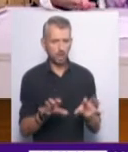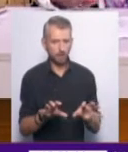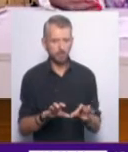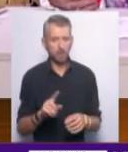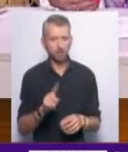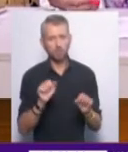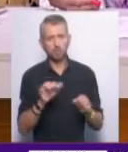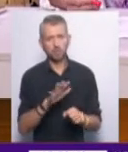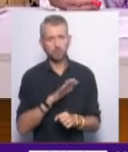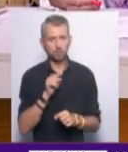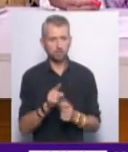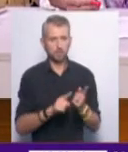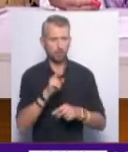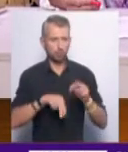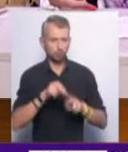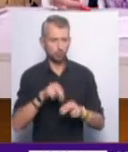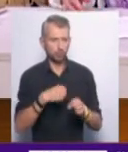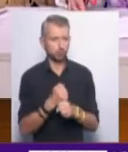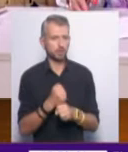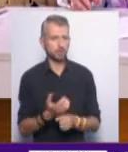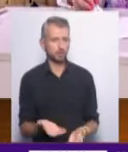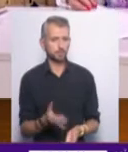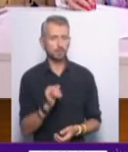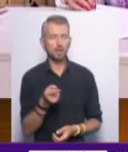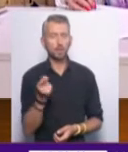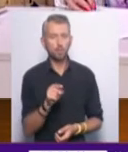щоб можна було цю реконструкцію робити. І тому